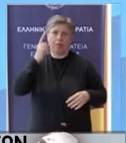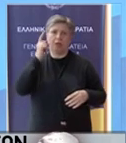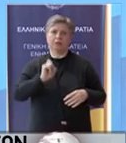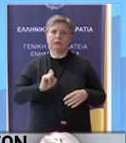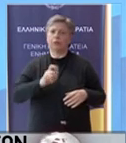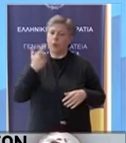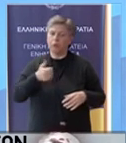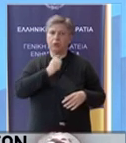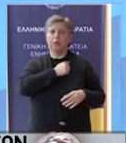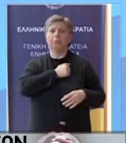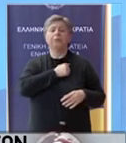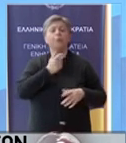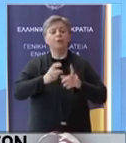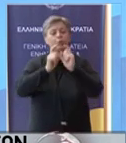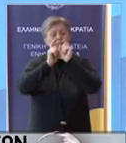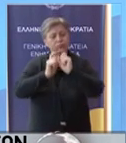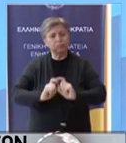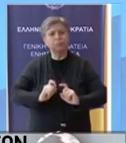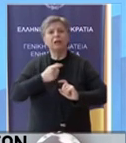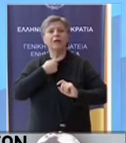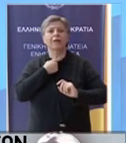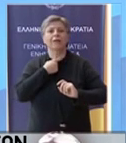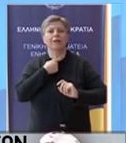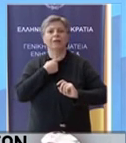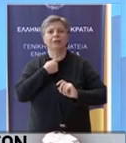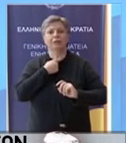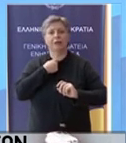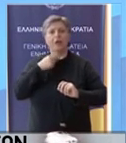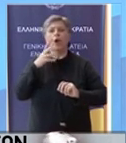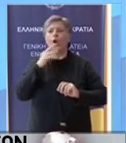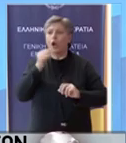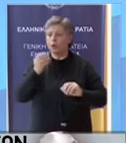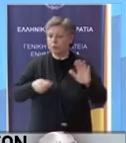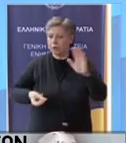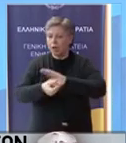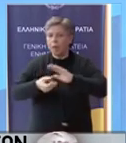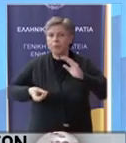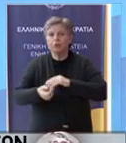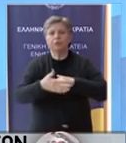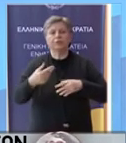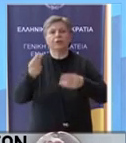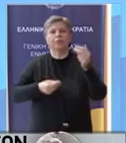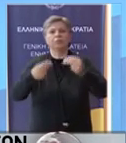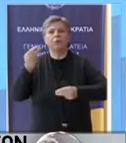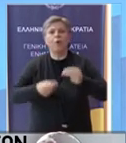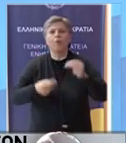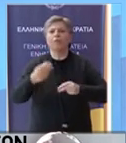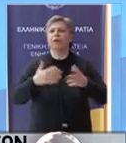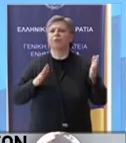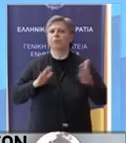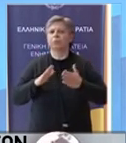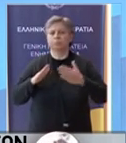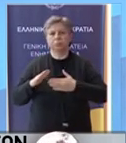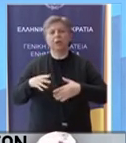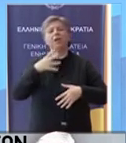ένα απαραίτητο Υπουργείο με δεδομένη την προσφυγική κρίση και τις αυξημένες ανάγκες που έχει η διαχείρισή της.